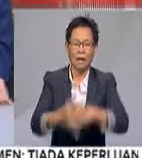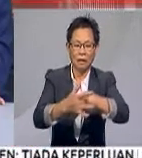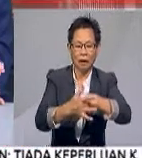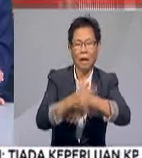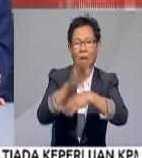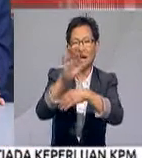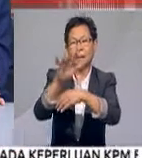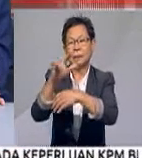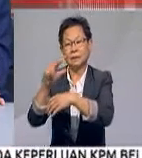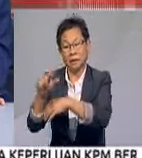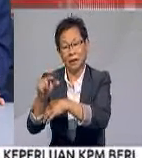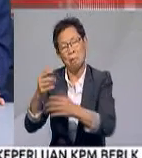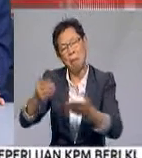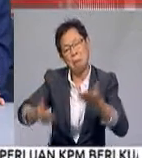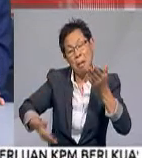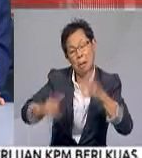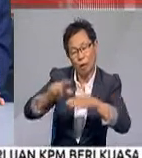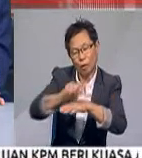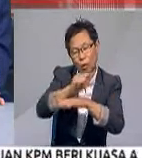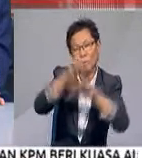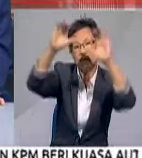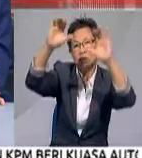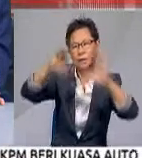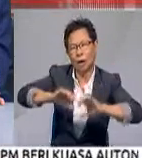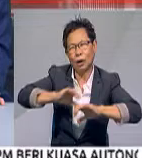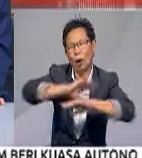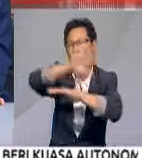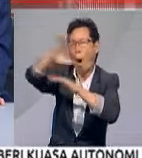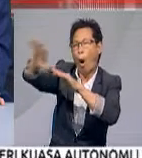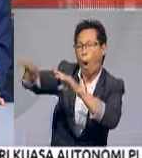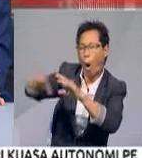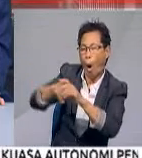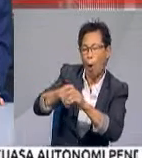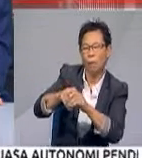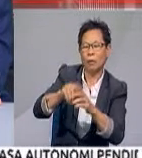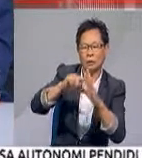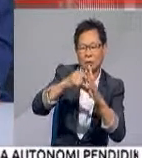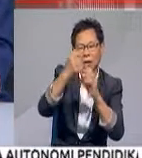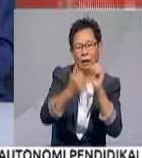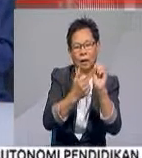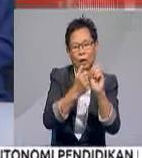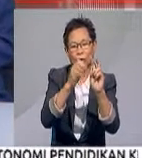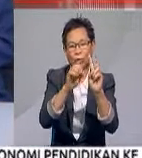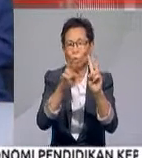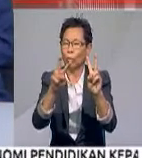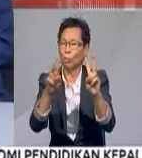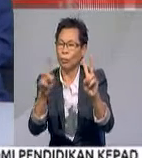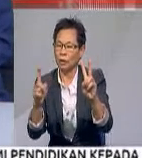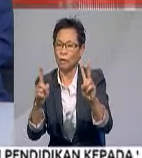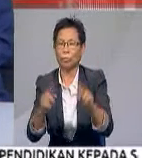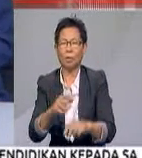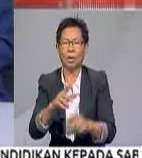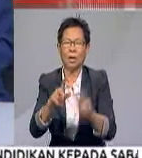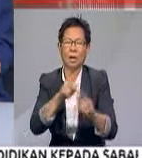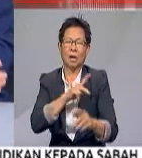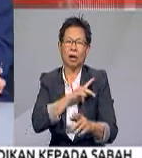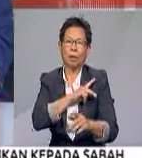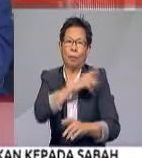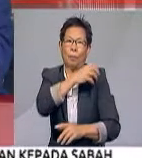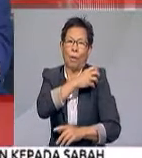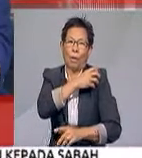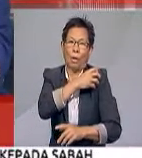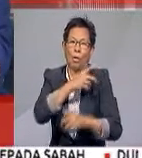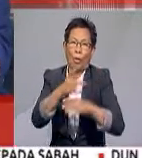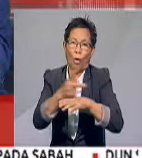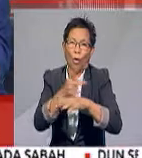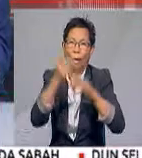Teknologi 5G dijangka dapat digunakan secara menyeluruh bermula tahun 2021. Menurut Ketua Pegawai Corporate Malaysian